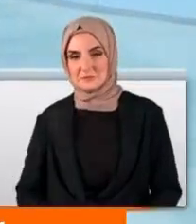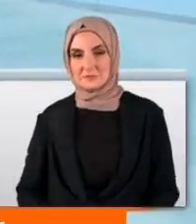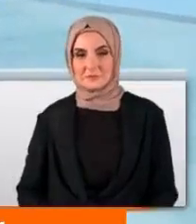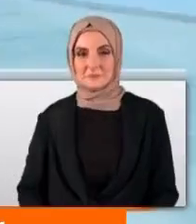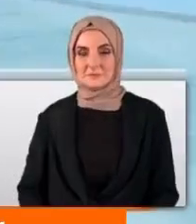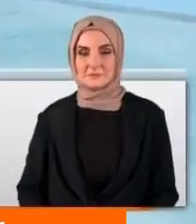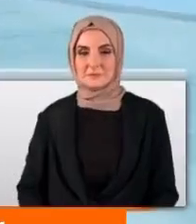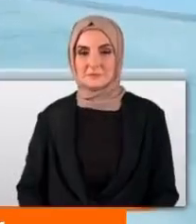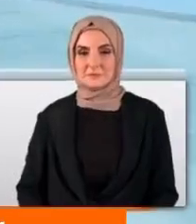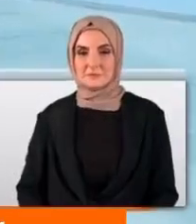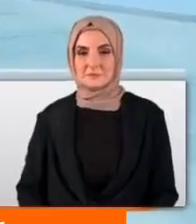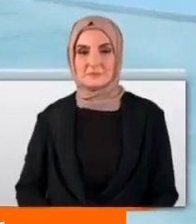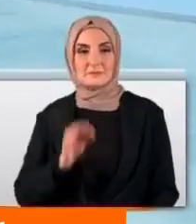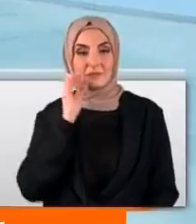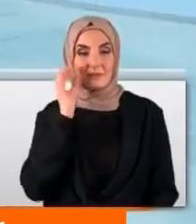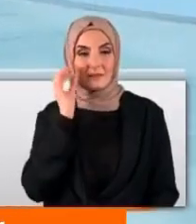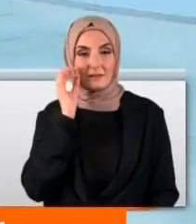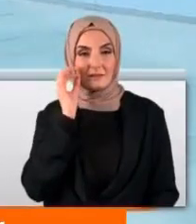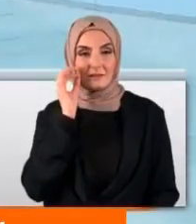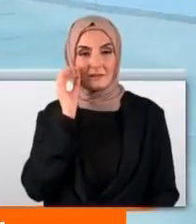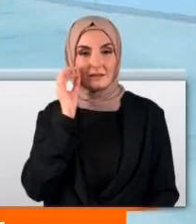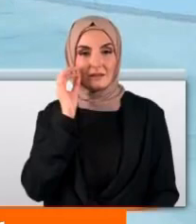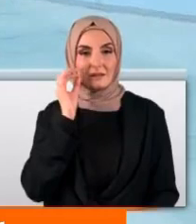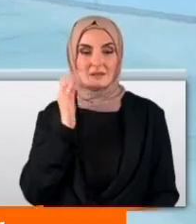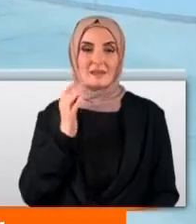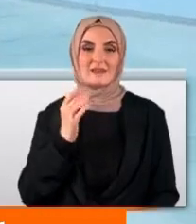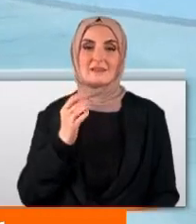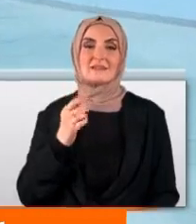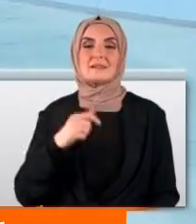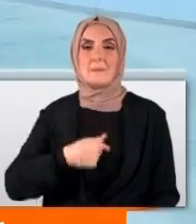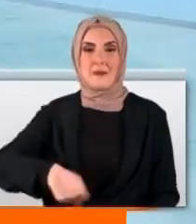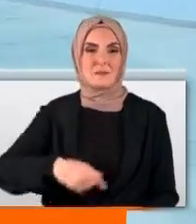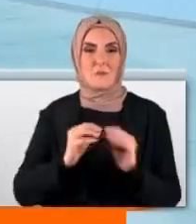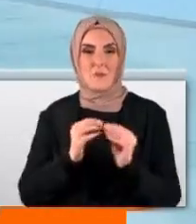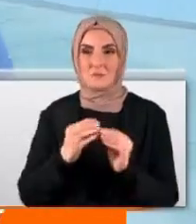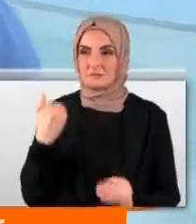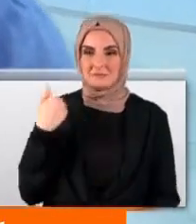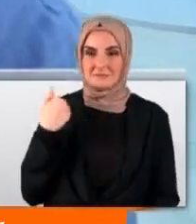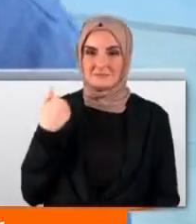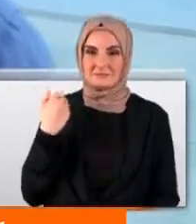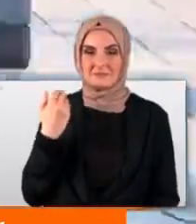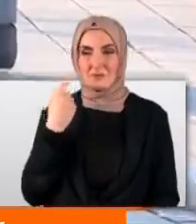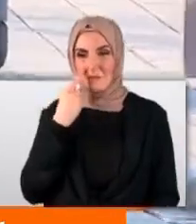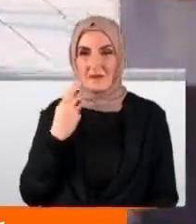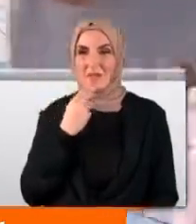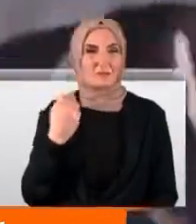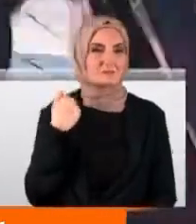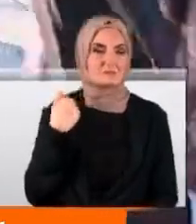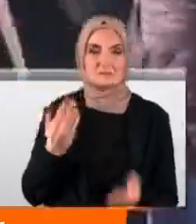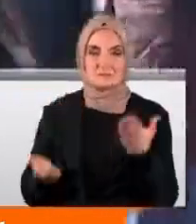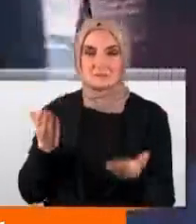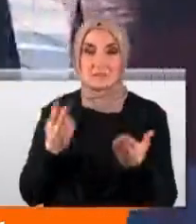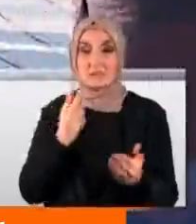Bize 5 tane eğer erkekte huzursuz bağırsak geliyorsa kadın 10 kere daha fazla olabilir. 2 katı neredeyse. Yani. 2 katı neredeyse. Bunu biz